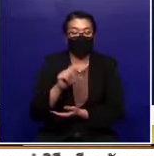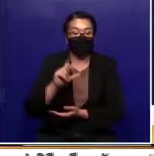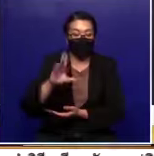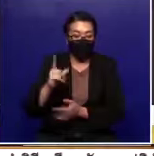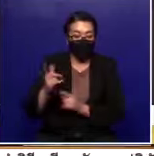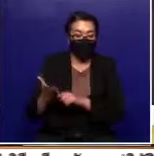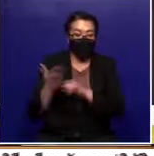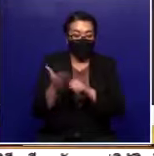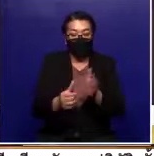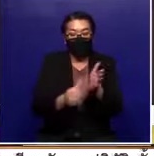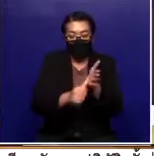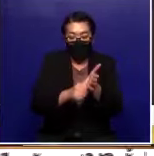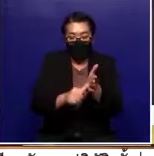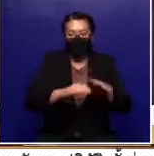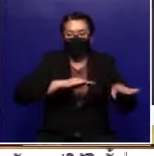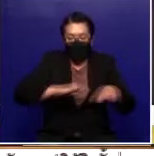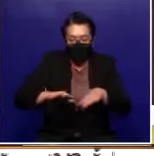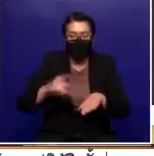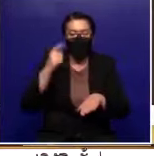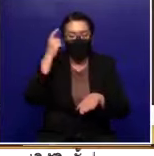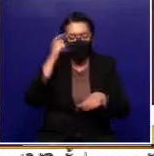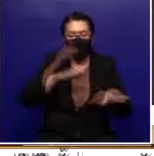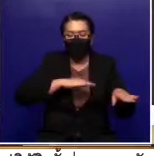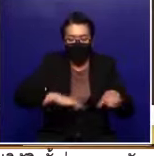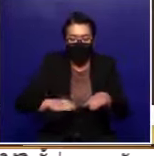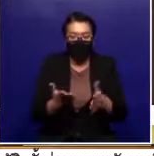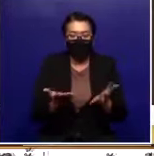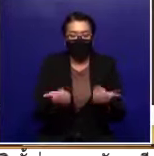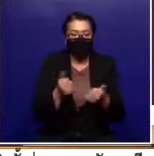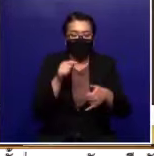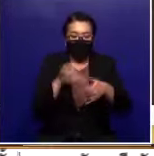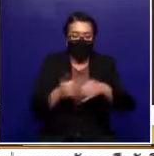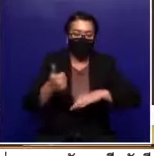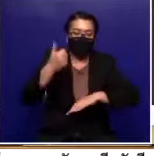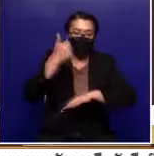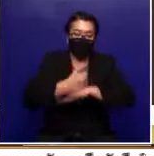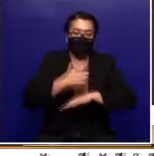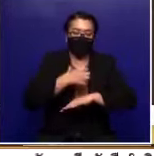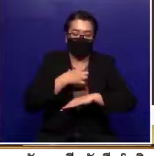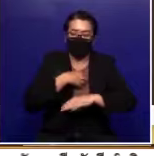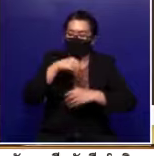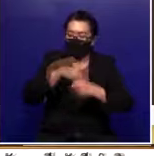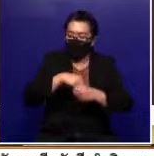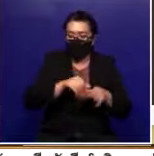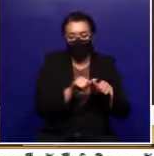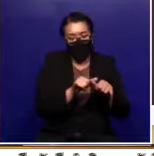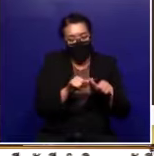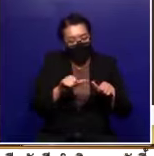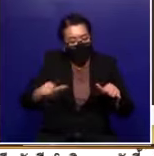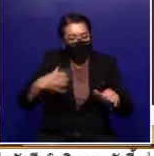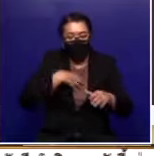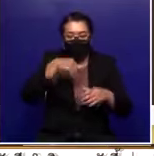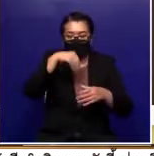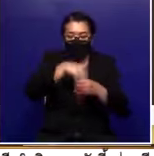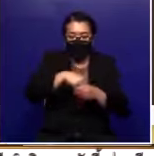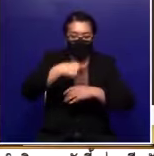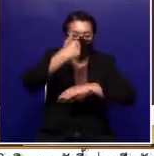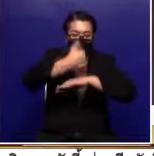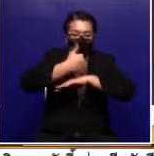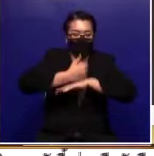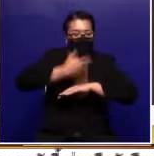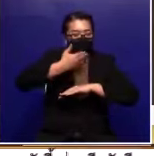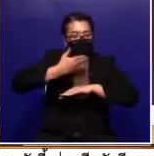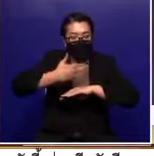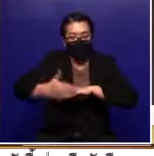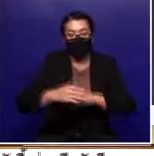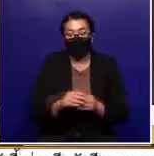ไว้เพื่อเตรียมรับกับการบริหารราชการแผ่นดินที่เขาบอกว่าอยากอยู่ยาวเนี่ยนะเดี๋ยวผมจะฉายต่อครับปรากฏว่าไปเขีย